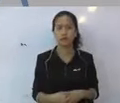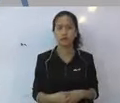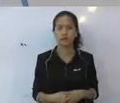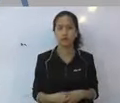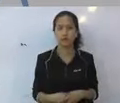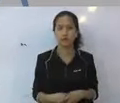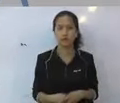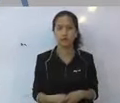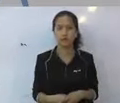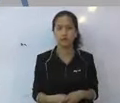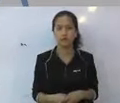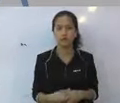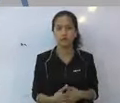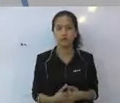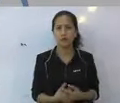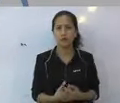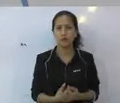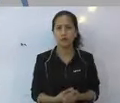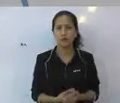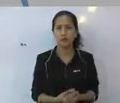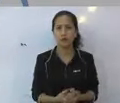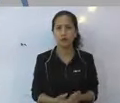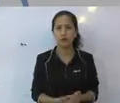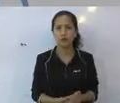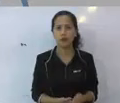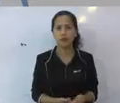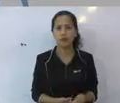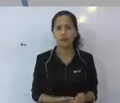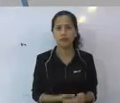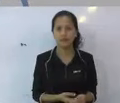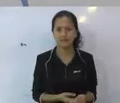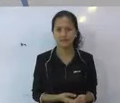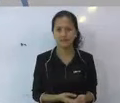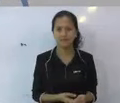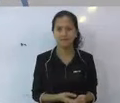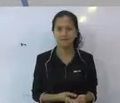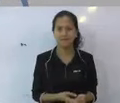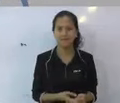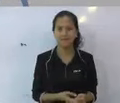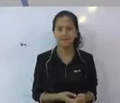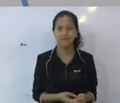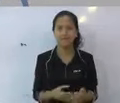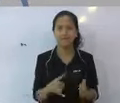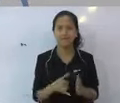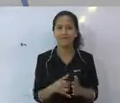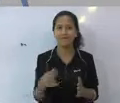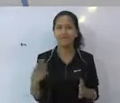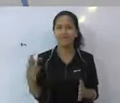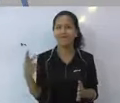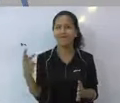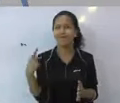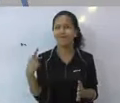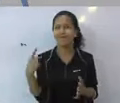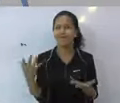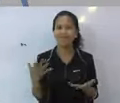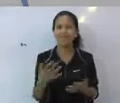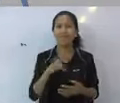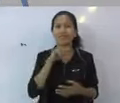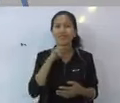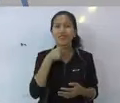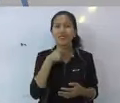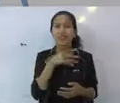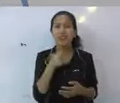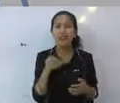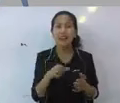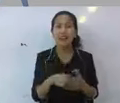tawag sa sakit na ng mga poultry? Nakalimutan na. Bird flu, mga ganon. Yo, yung mga ganon naman. Swine, tsaka lahat, pati